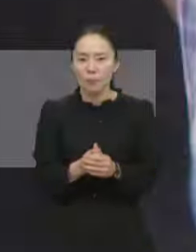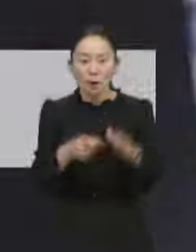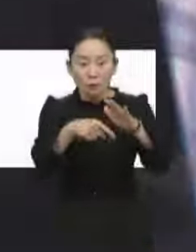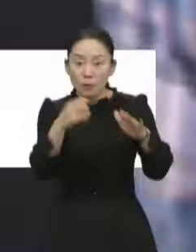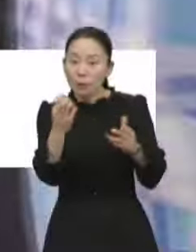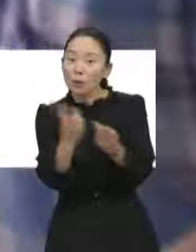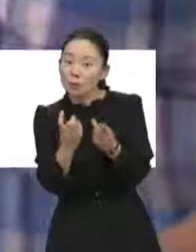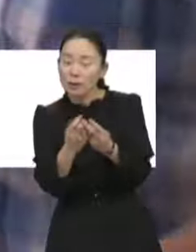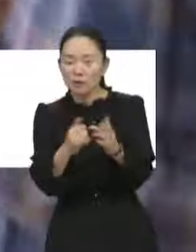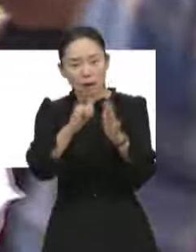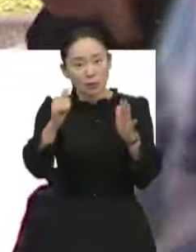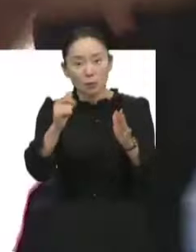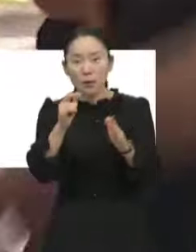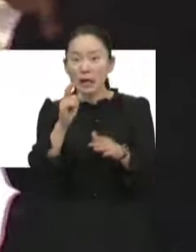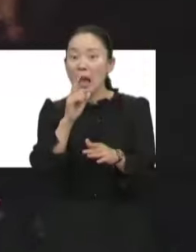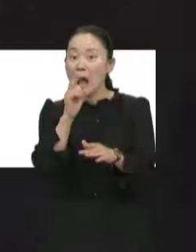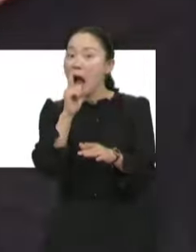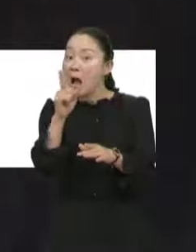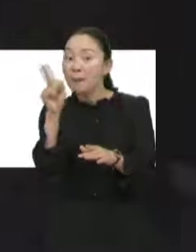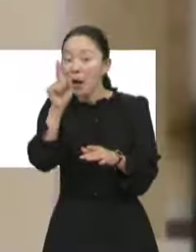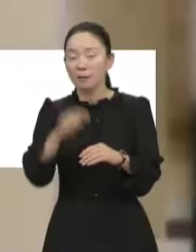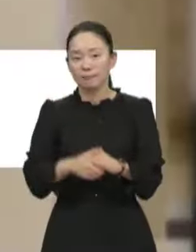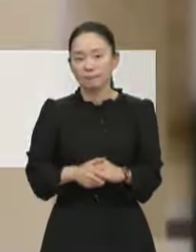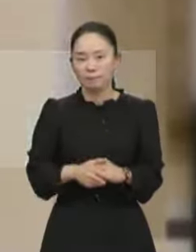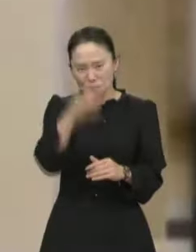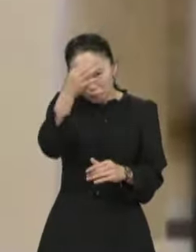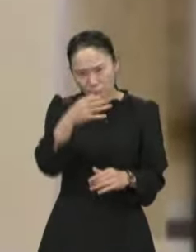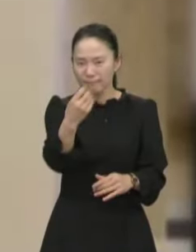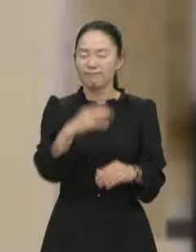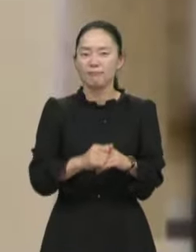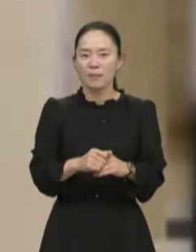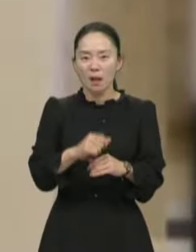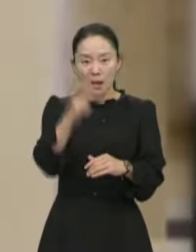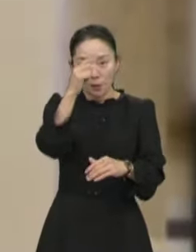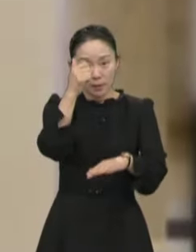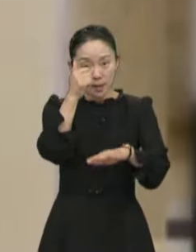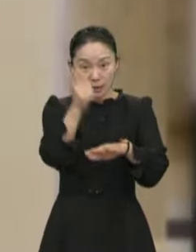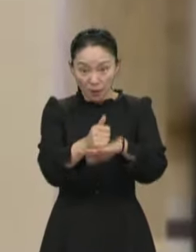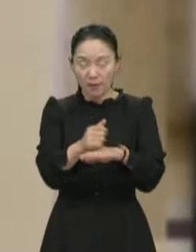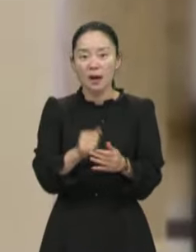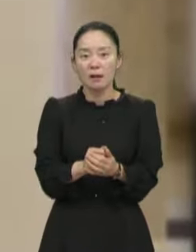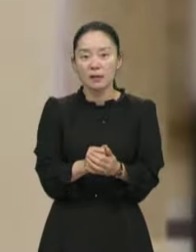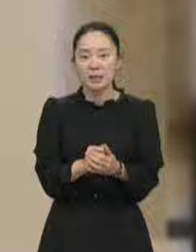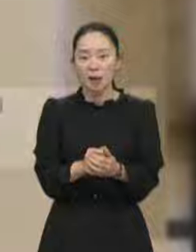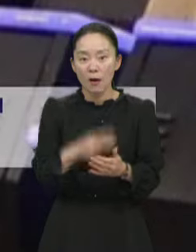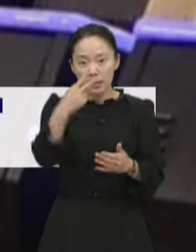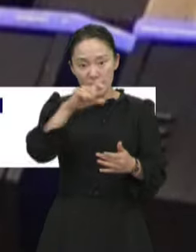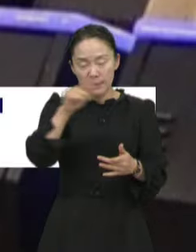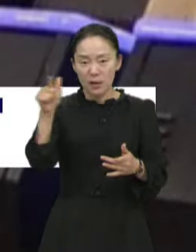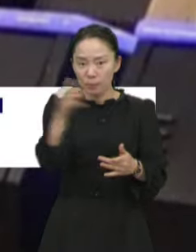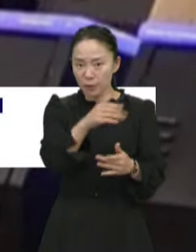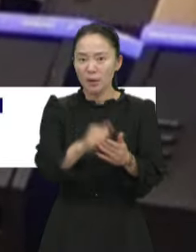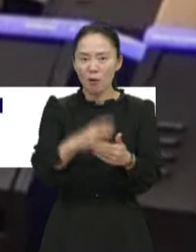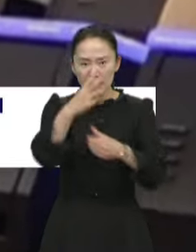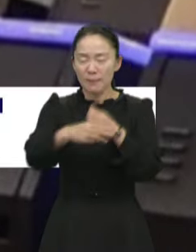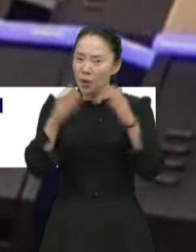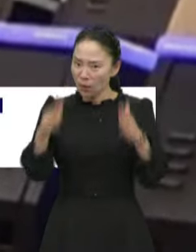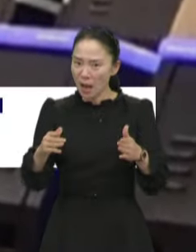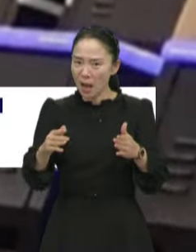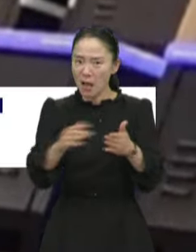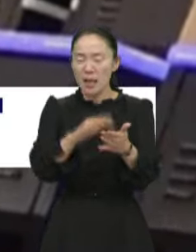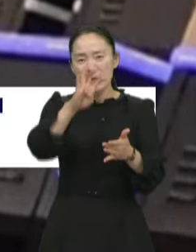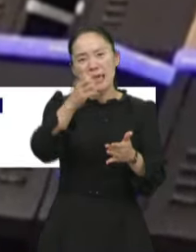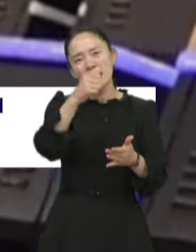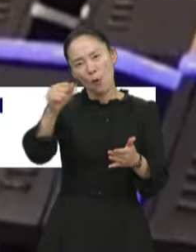하셨나요? 가족분이 할 말도 없으신가요? 죄송합니다. 경찰 조사 결과 A씨는 지난 2021년부터 3년간 40억